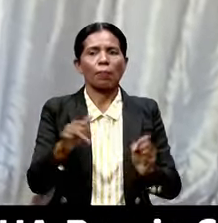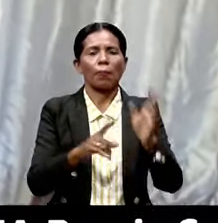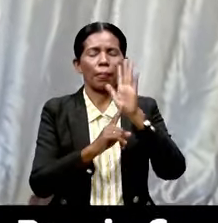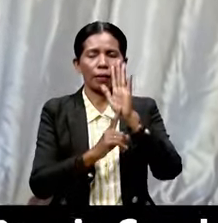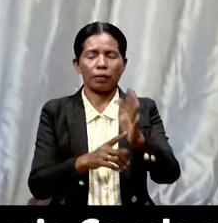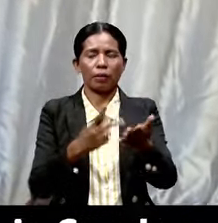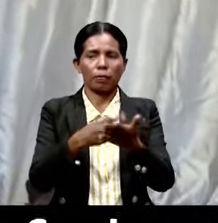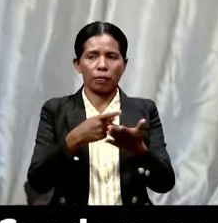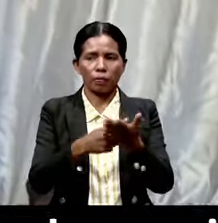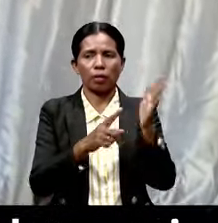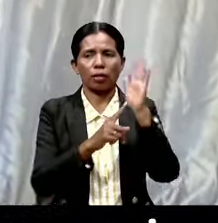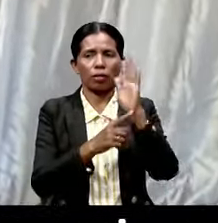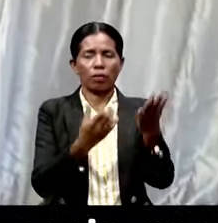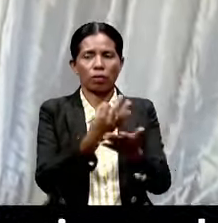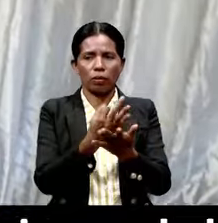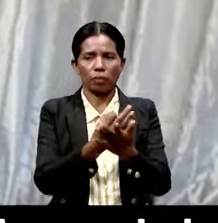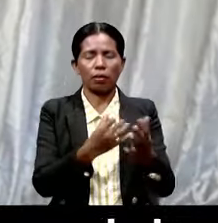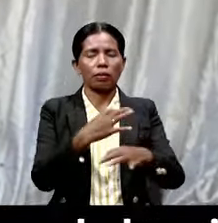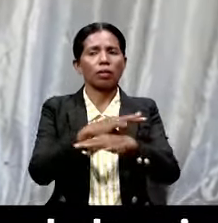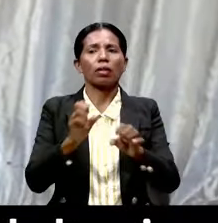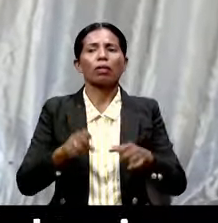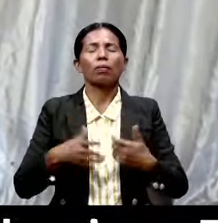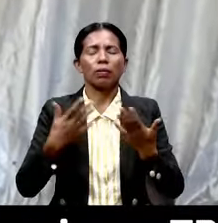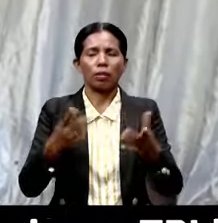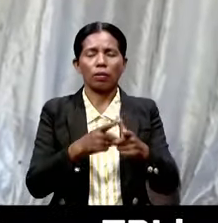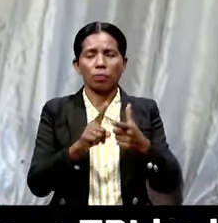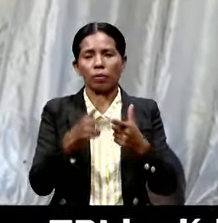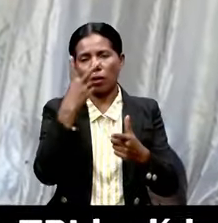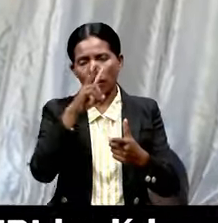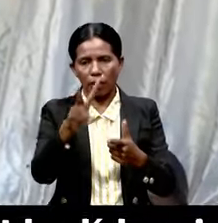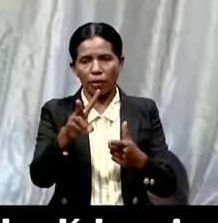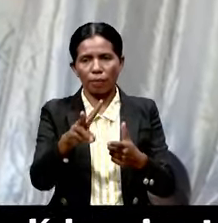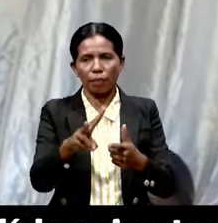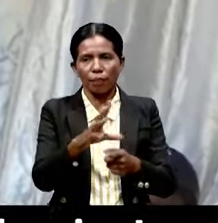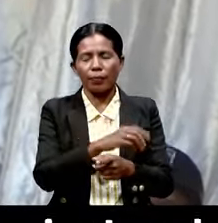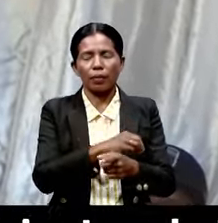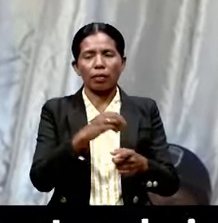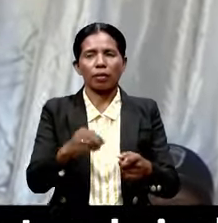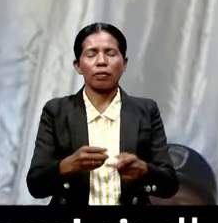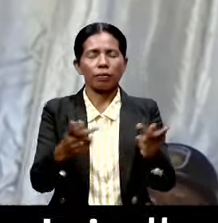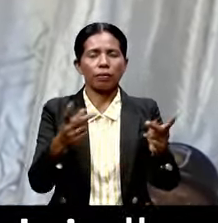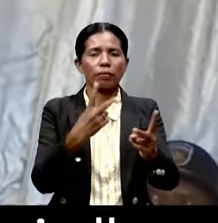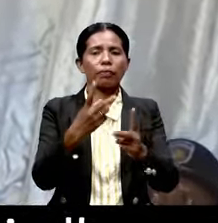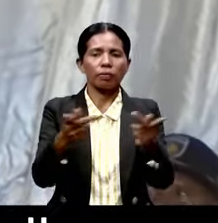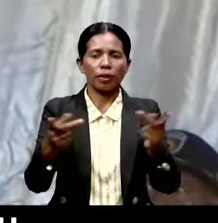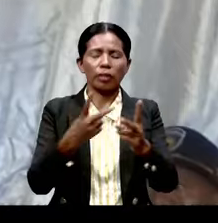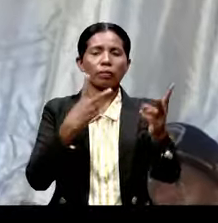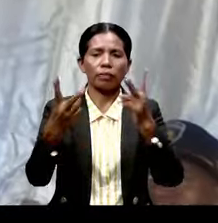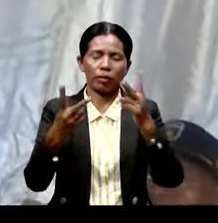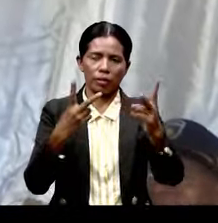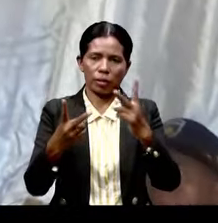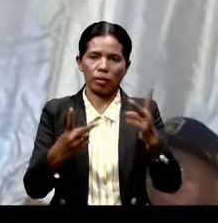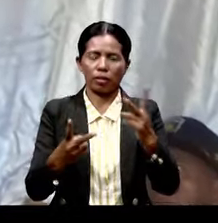hal proposal par bahata ma osa mai para to dia oinsa, depois kontrole ne atu sai objeto turismo. Ne gale. Udah bisa